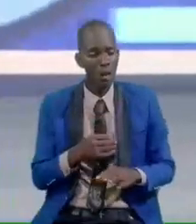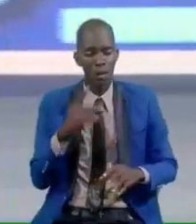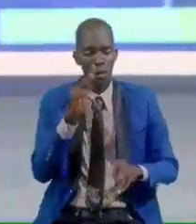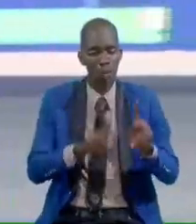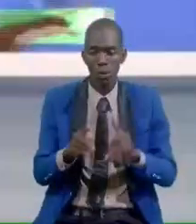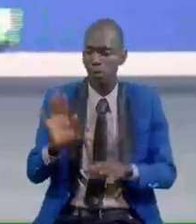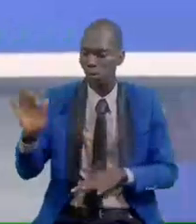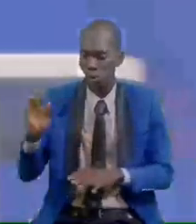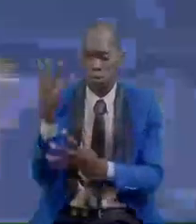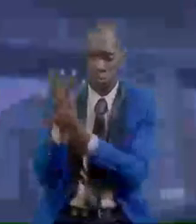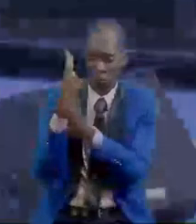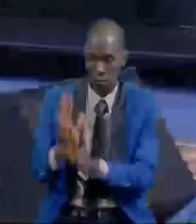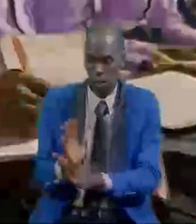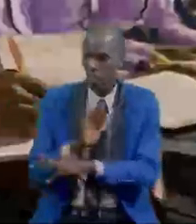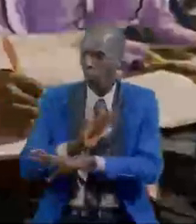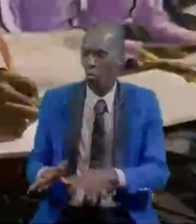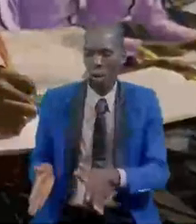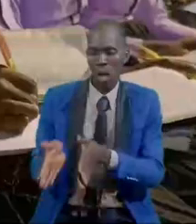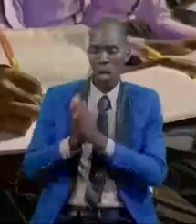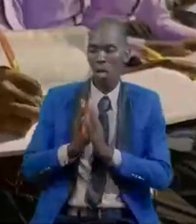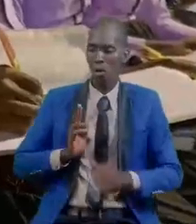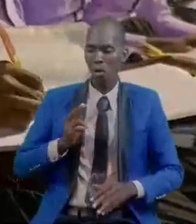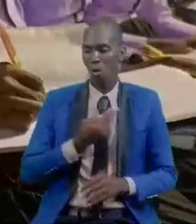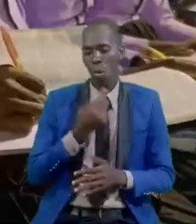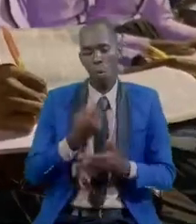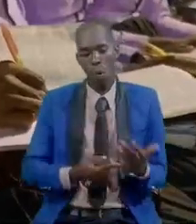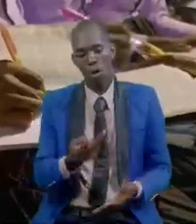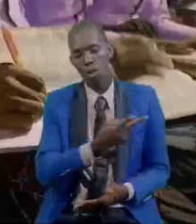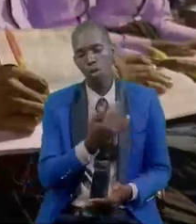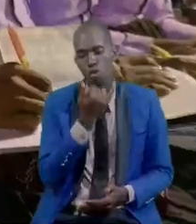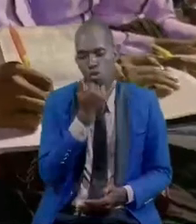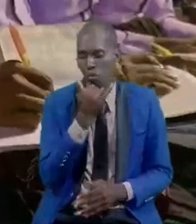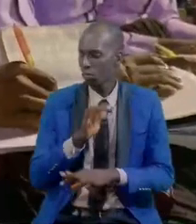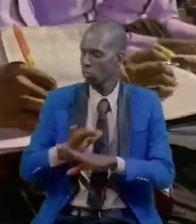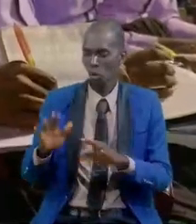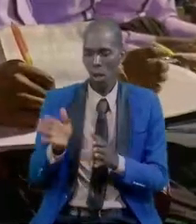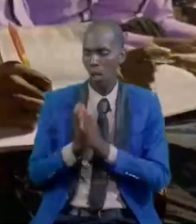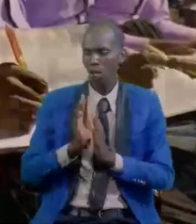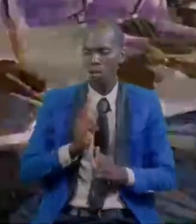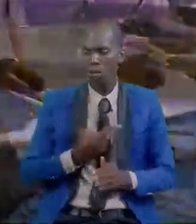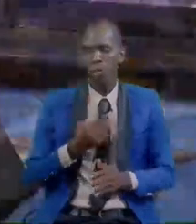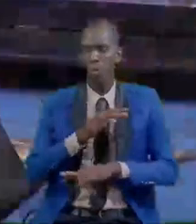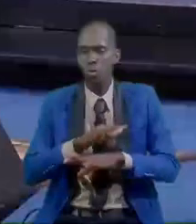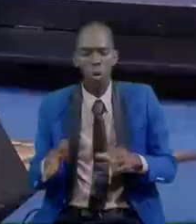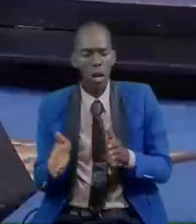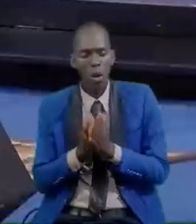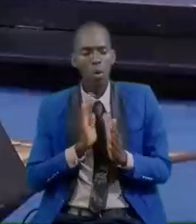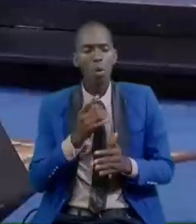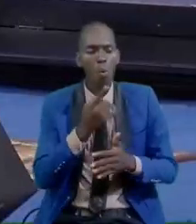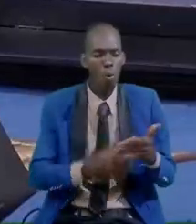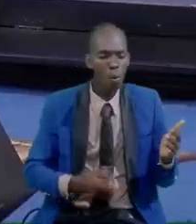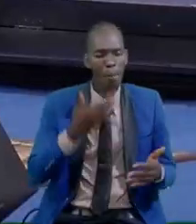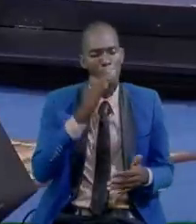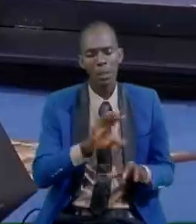que nous demandons pas pourquoi. Tout ce que nous voulons, c'est que tu les enchaînes et que tu les gardes